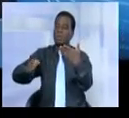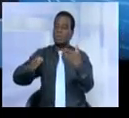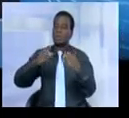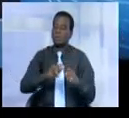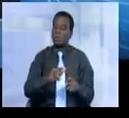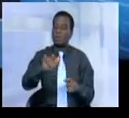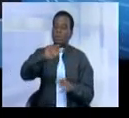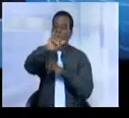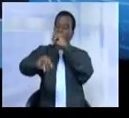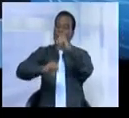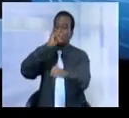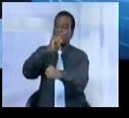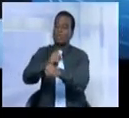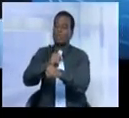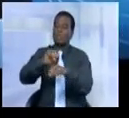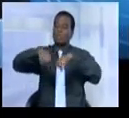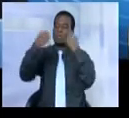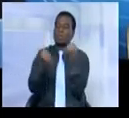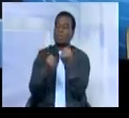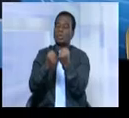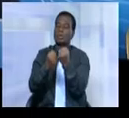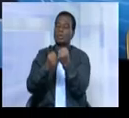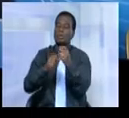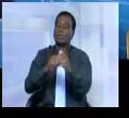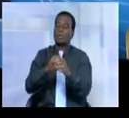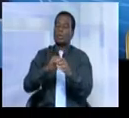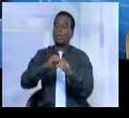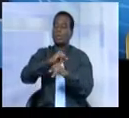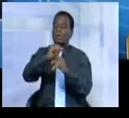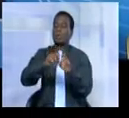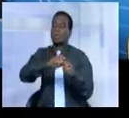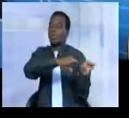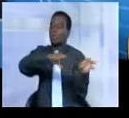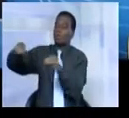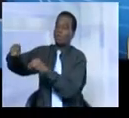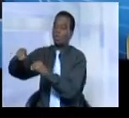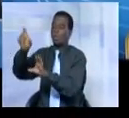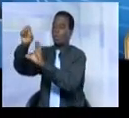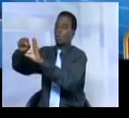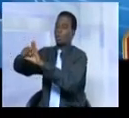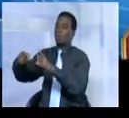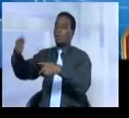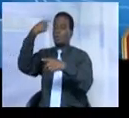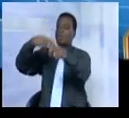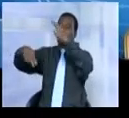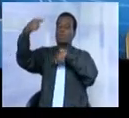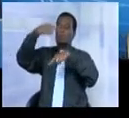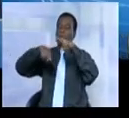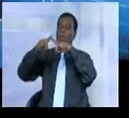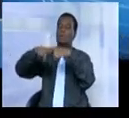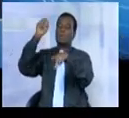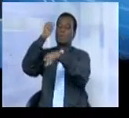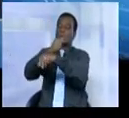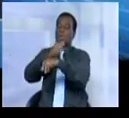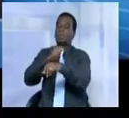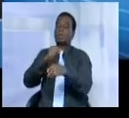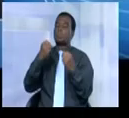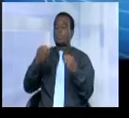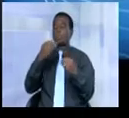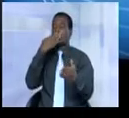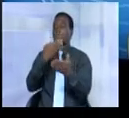compagnies internationales, sociétés internationales, ont déplacé leur siège d'ailleurs pour revenir à Abidjan parce que c'est beaucoup plus commode